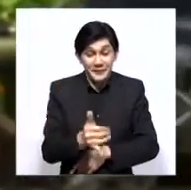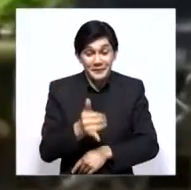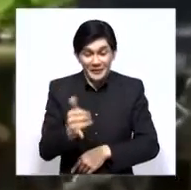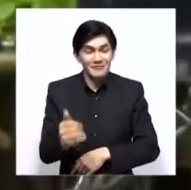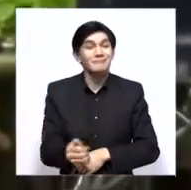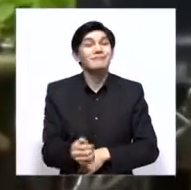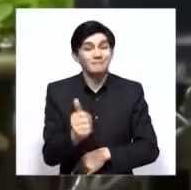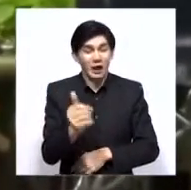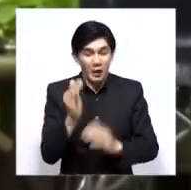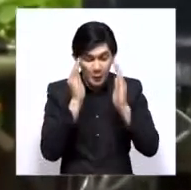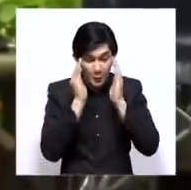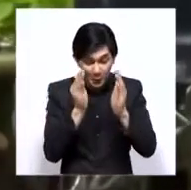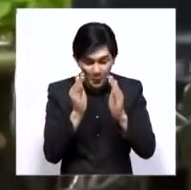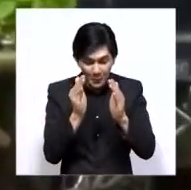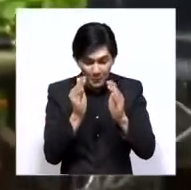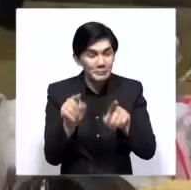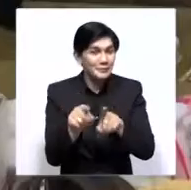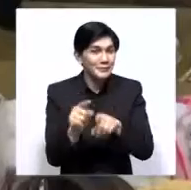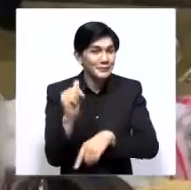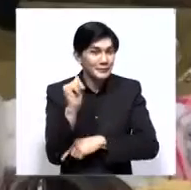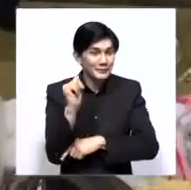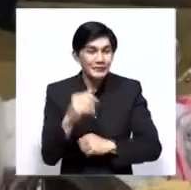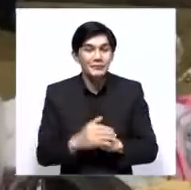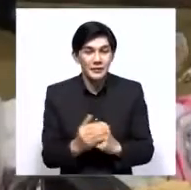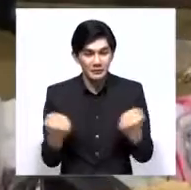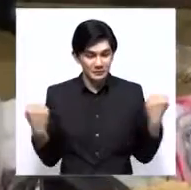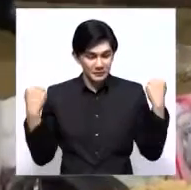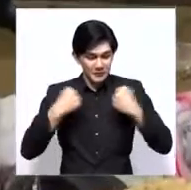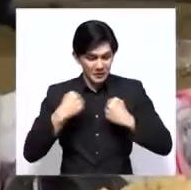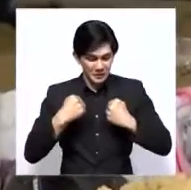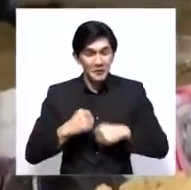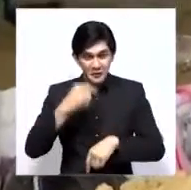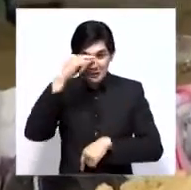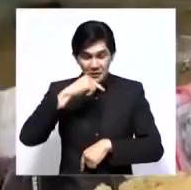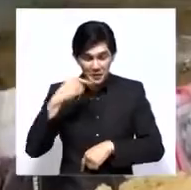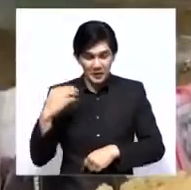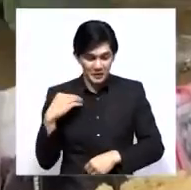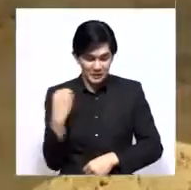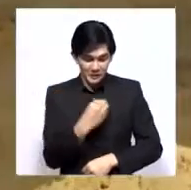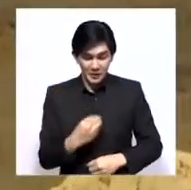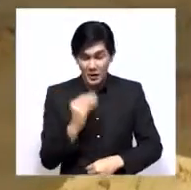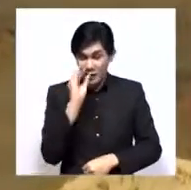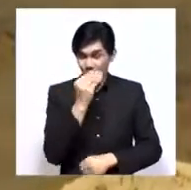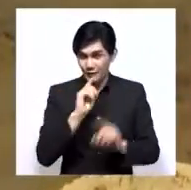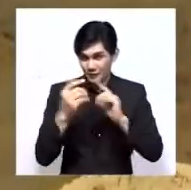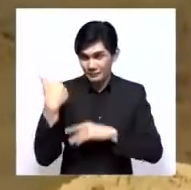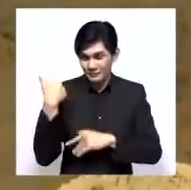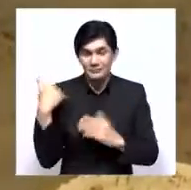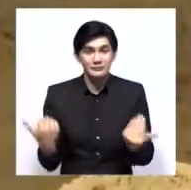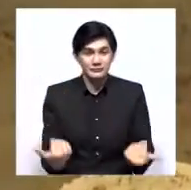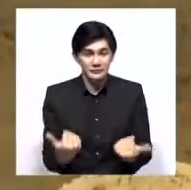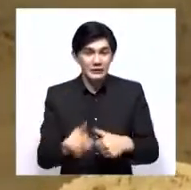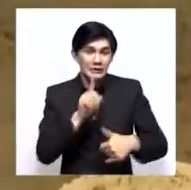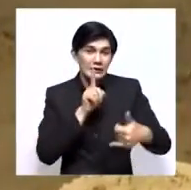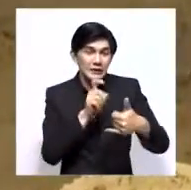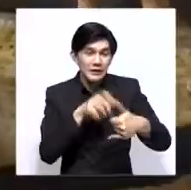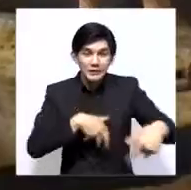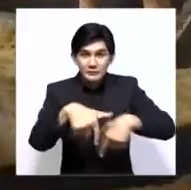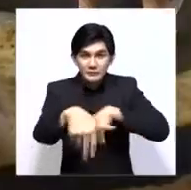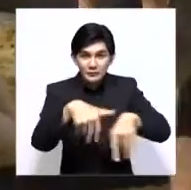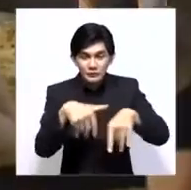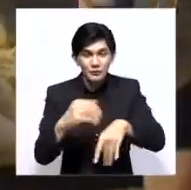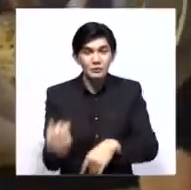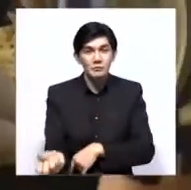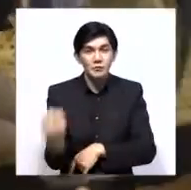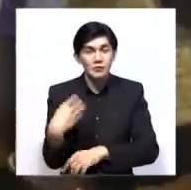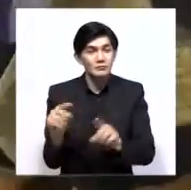ราะทุกคนยังคงตั้งใจเดินทางมาร่วมงานพร้อมกับแต่งกายด้วยชุดไทยและผ้าลายดอกและจากการสอบถามประชาชนนะคะต่